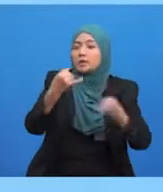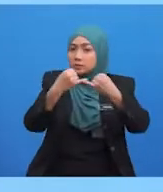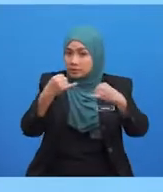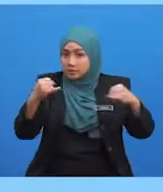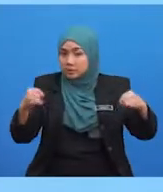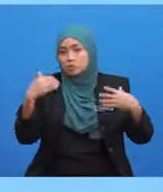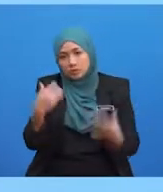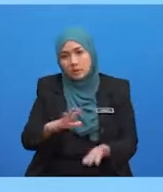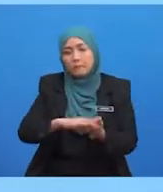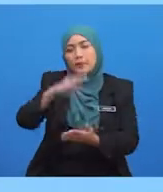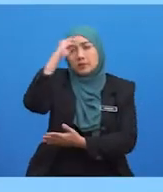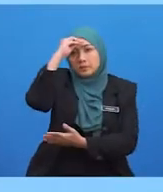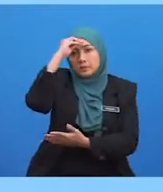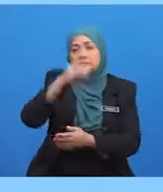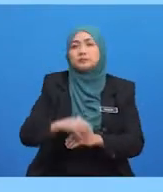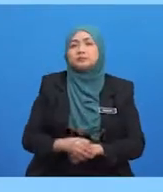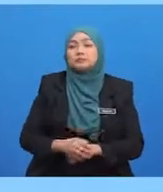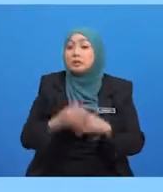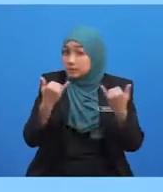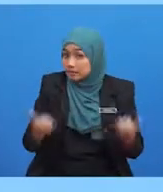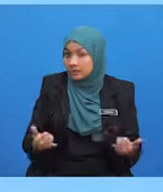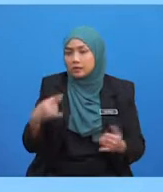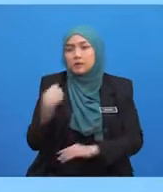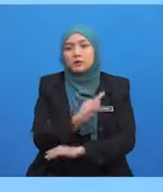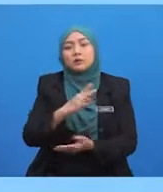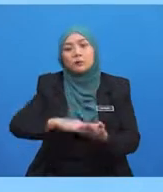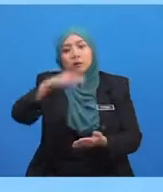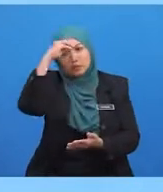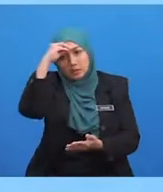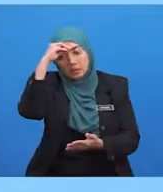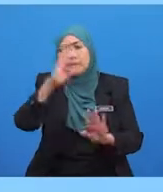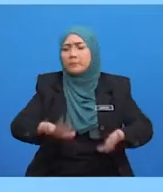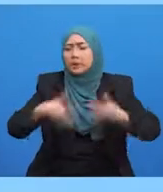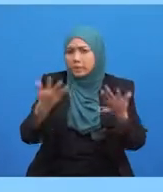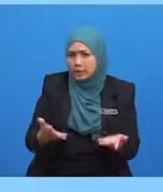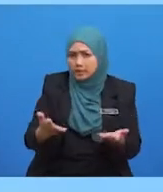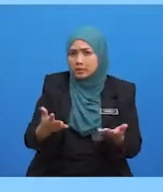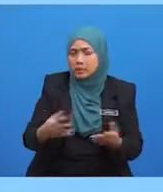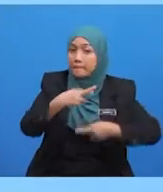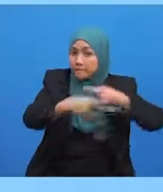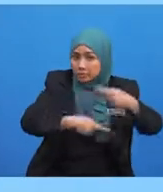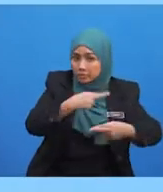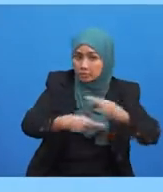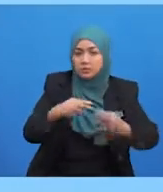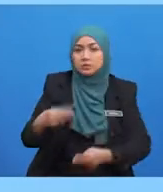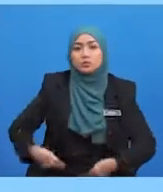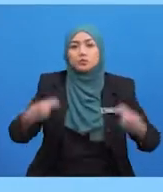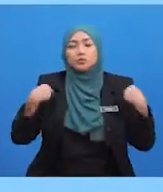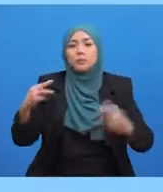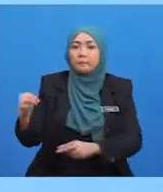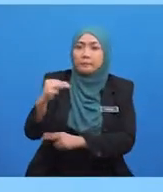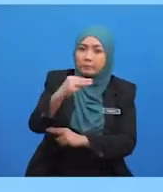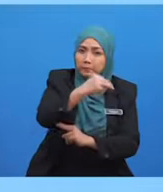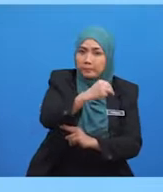jenis-jenis mikroorganisma. Sekarang, kita pelajari pula bagaimana proses hidup mikroorganisma ini.